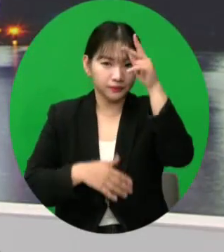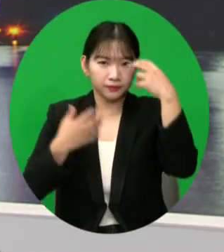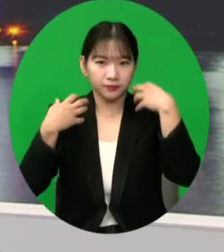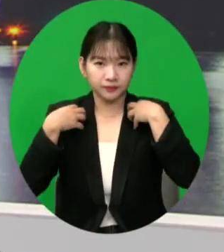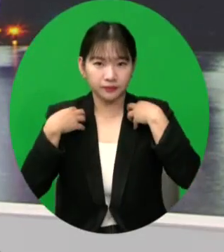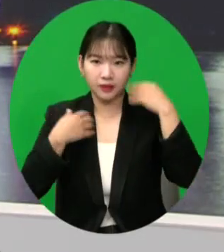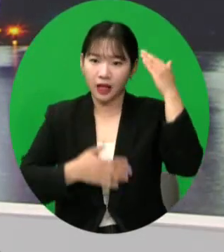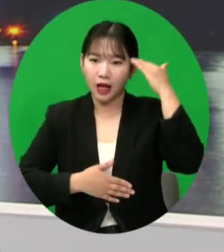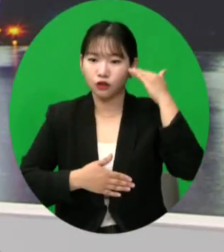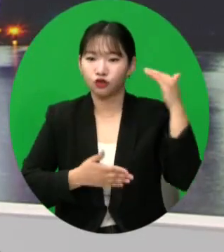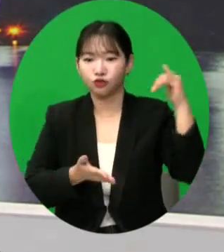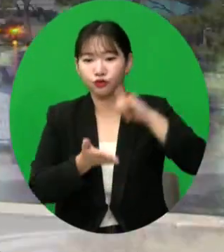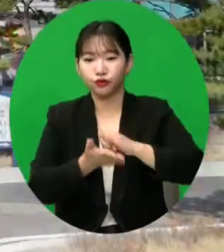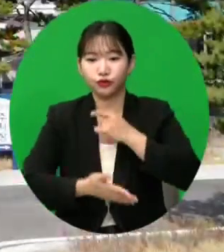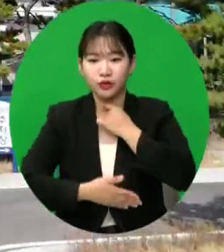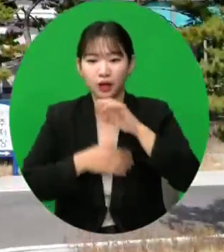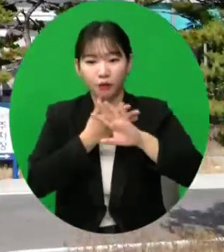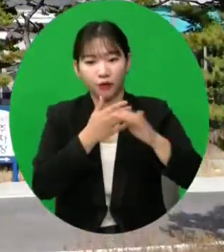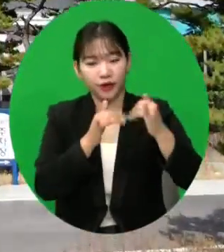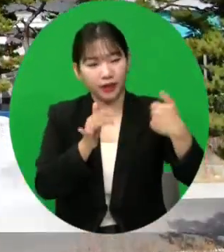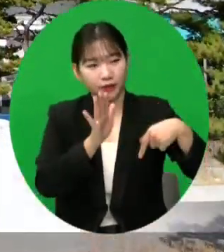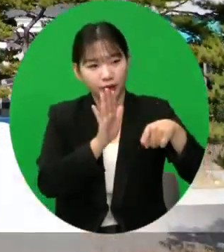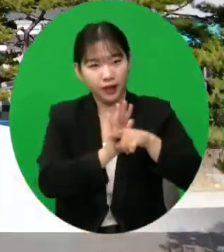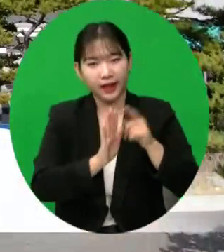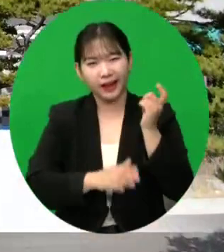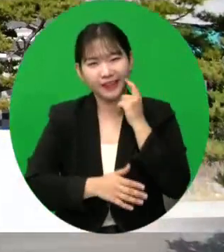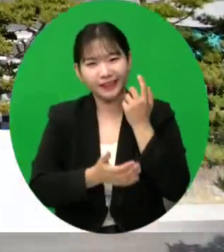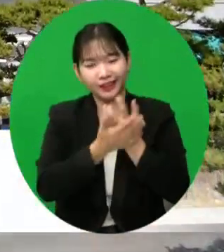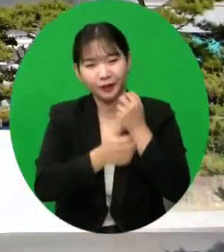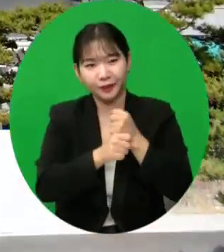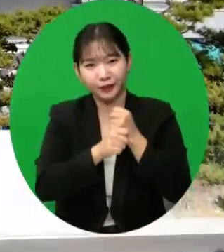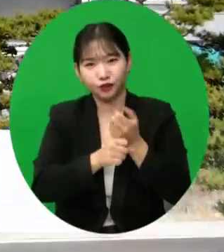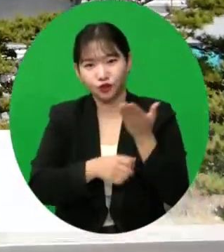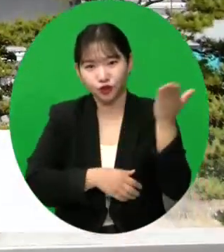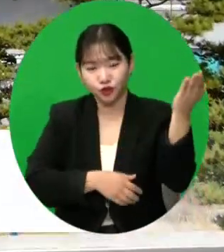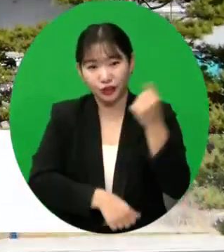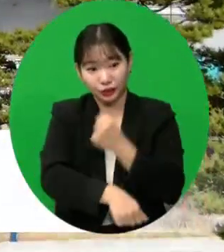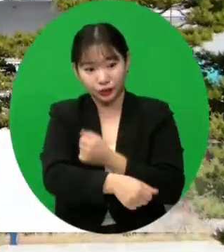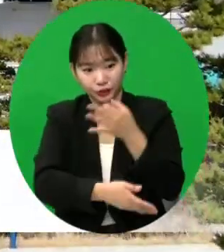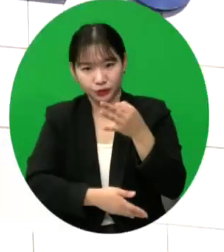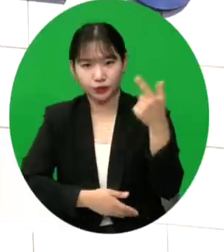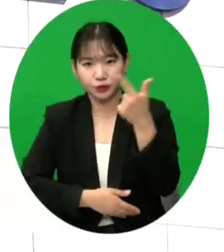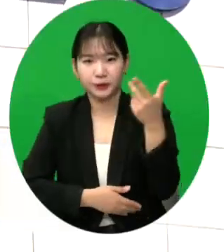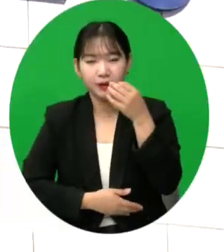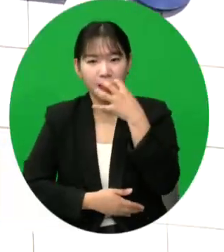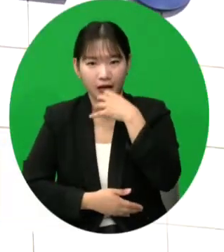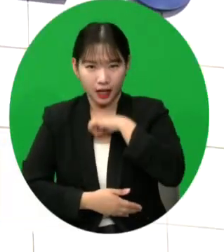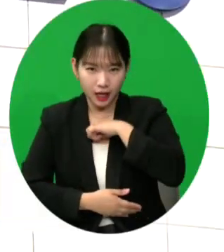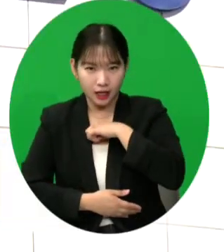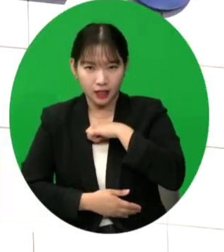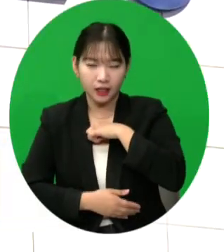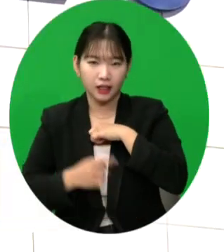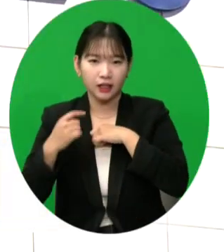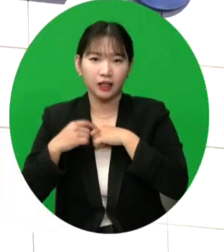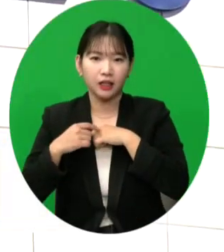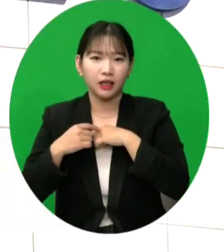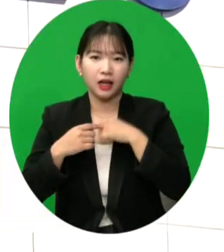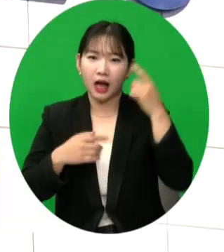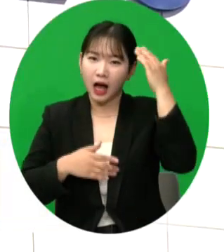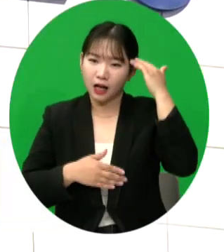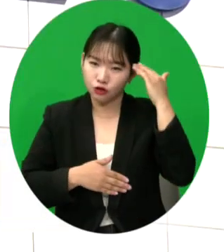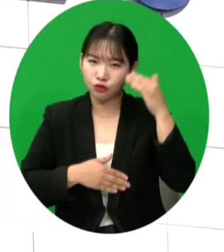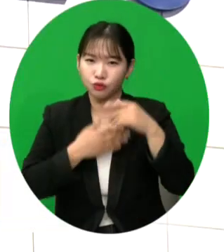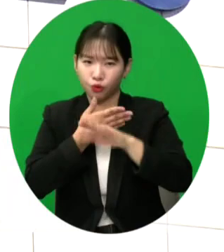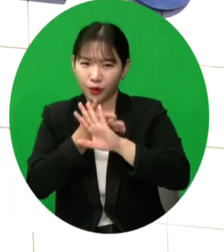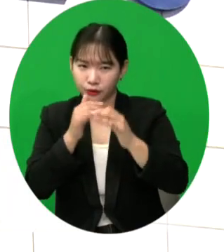전남경찰청은 국내 입국을 원하는 외국인들을 위해 허위 서류를 꾸며내고 그 대가로 6천만 원에 달하는 돈을 챙긴 내